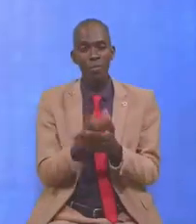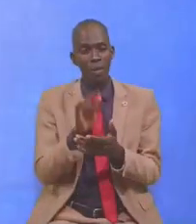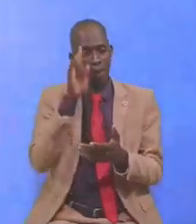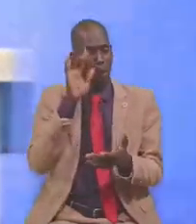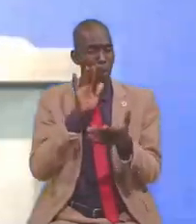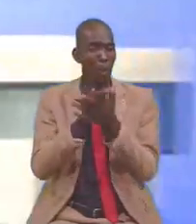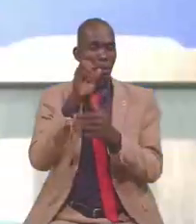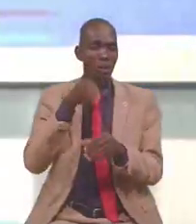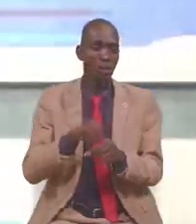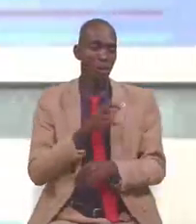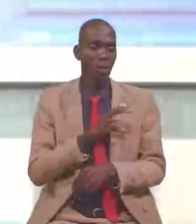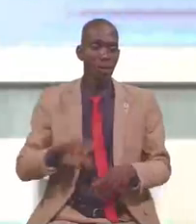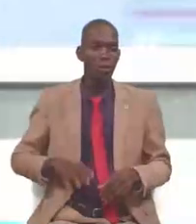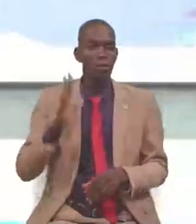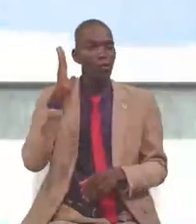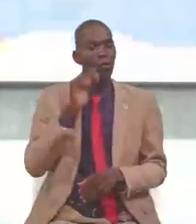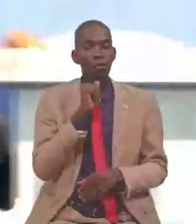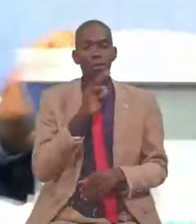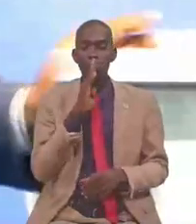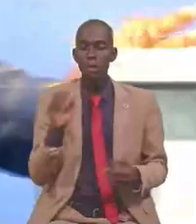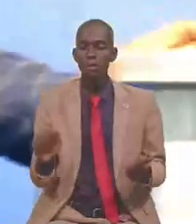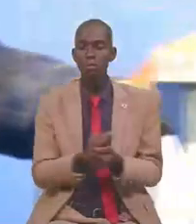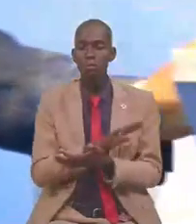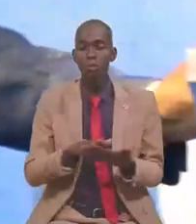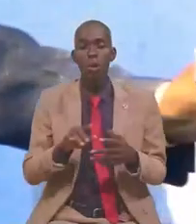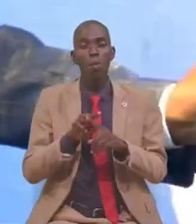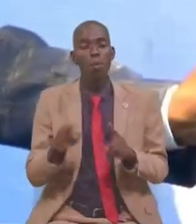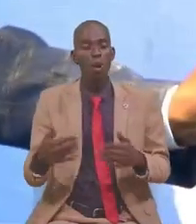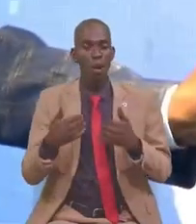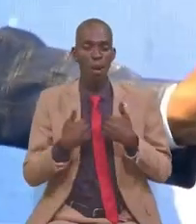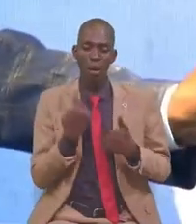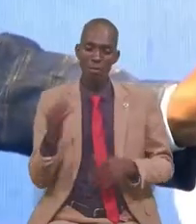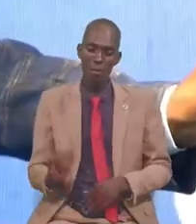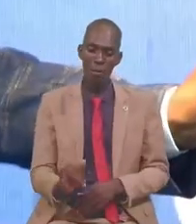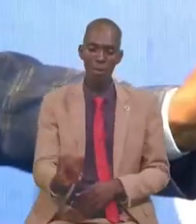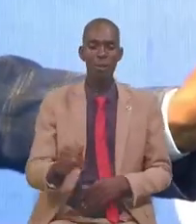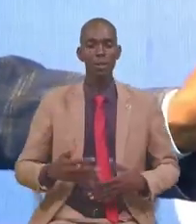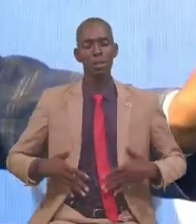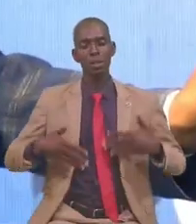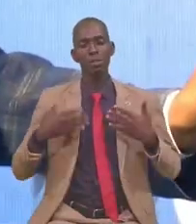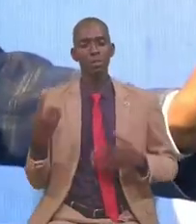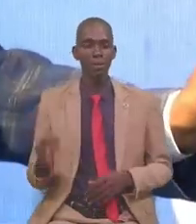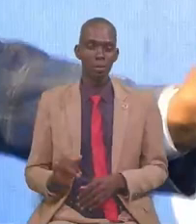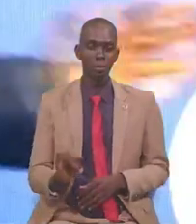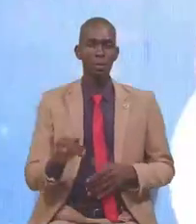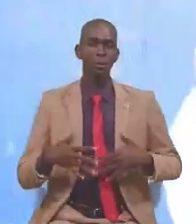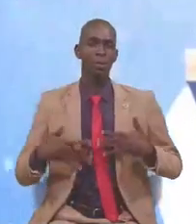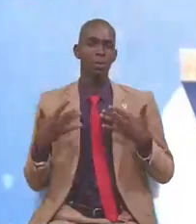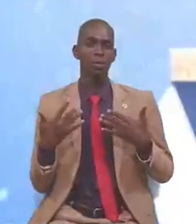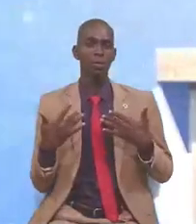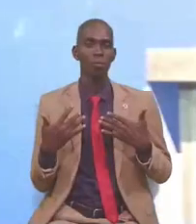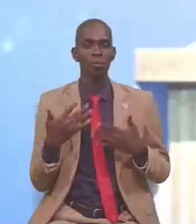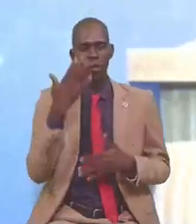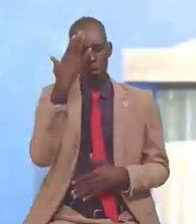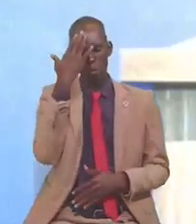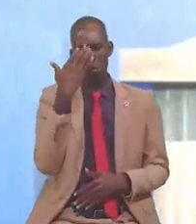quiconque croit en lui ne périsse point, mais qu'il ait la vie éternelle, la vie infinie.